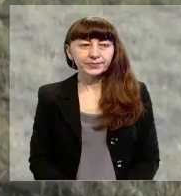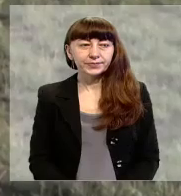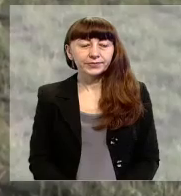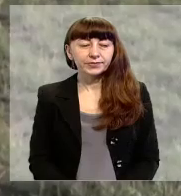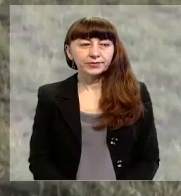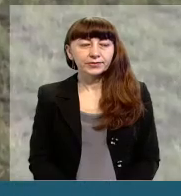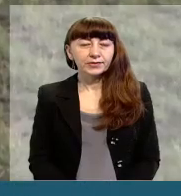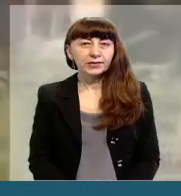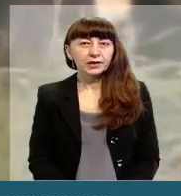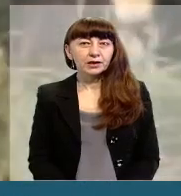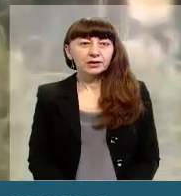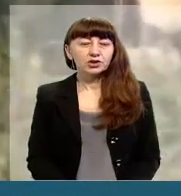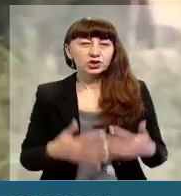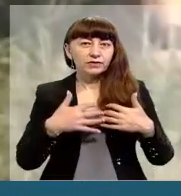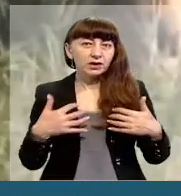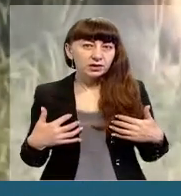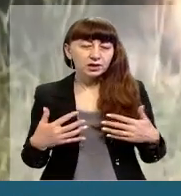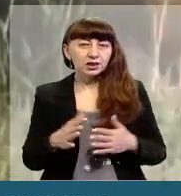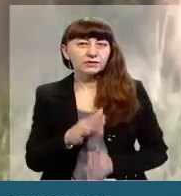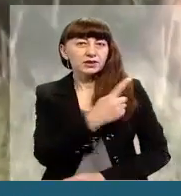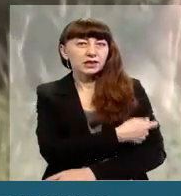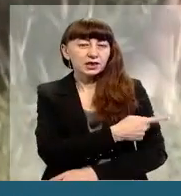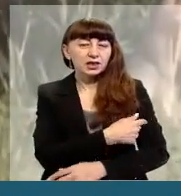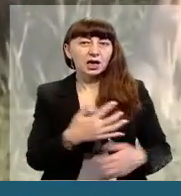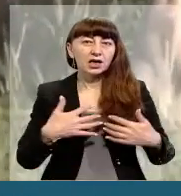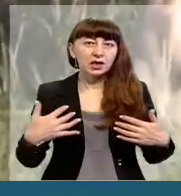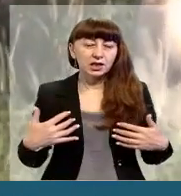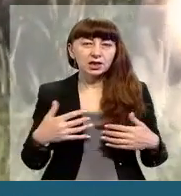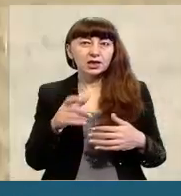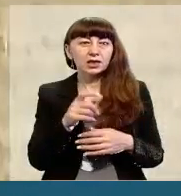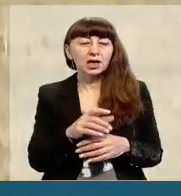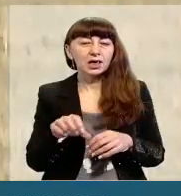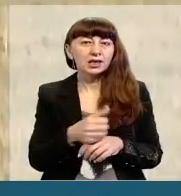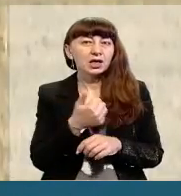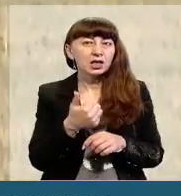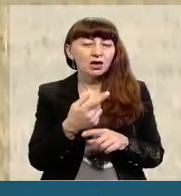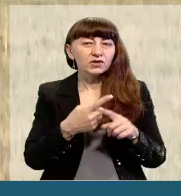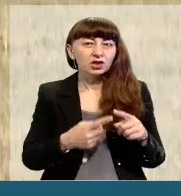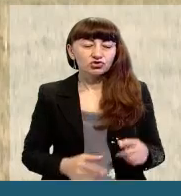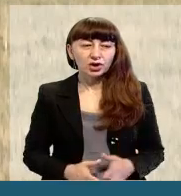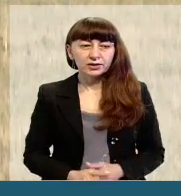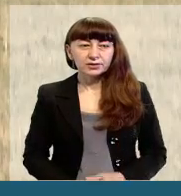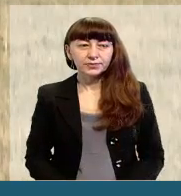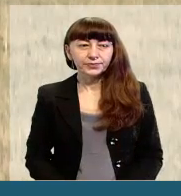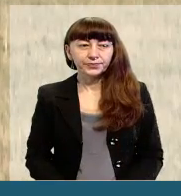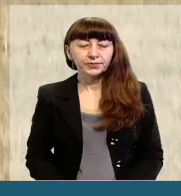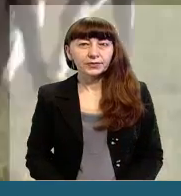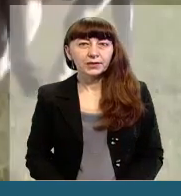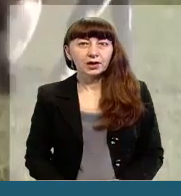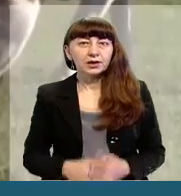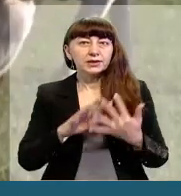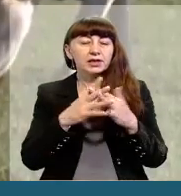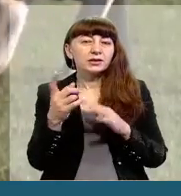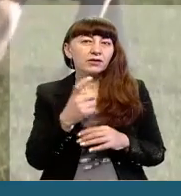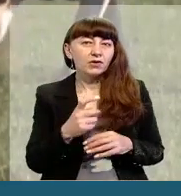Мал шаруашылығы мен ветеринария ауыл шаруашылығы саласының ажырамас бөлігі. Бұл құрылымдарды тұрақты дамыту және қолдау